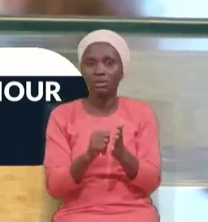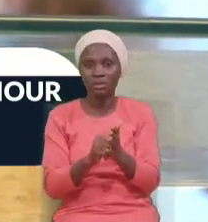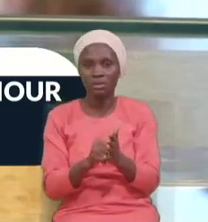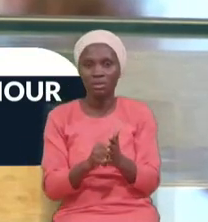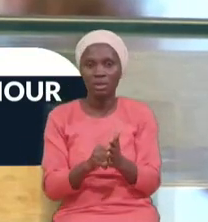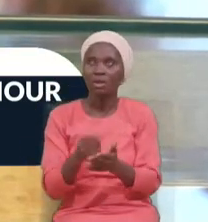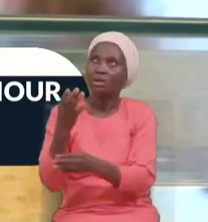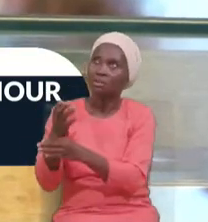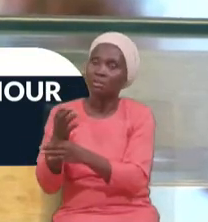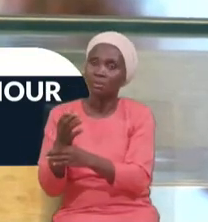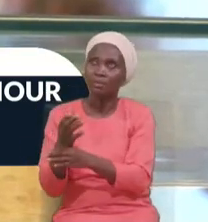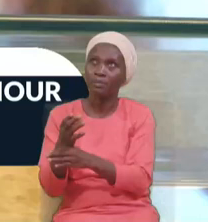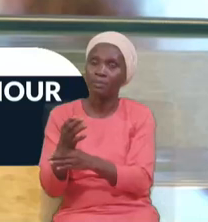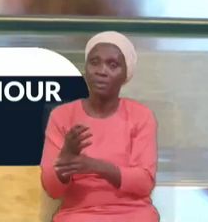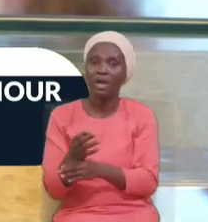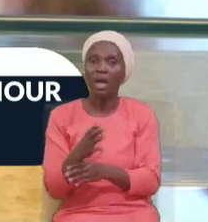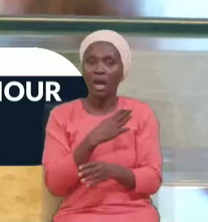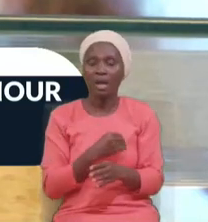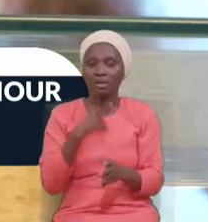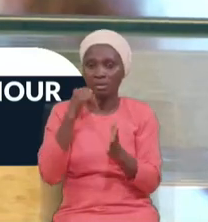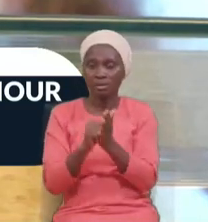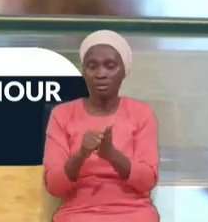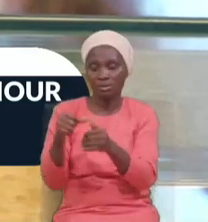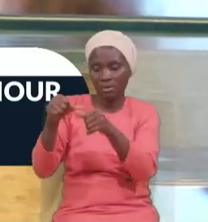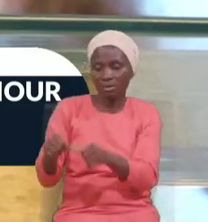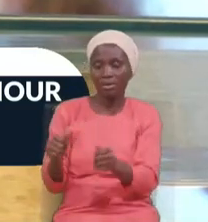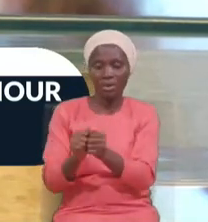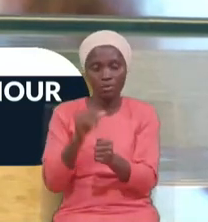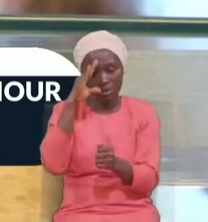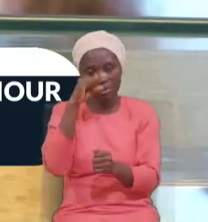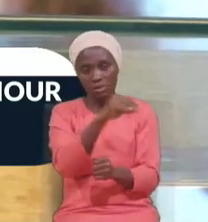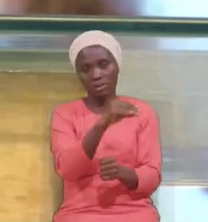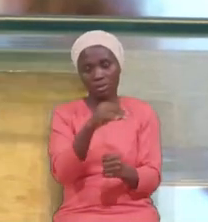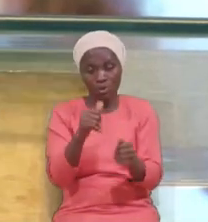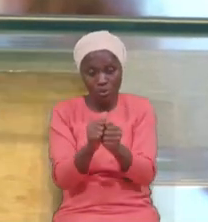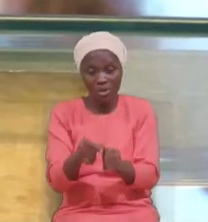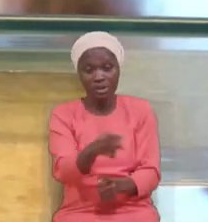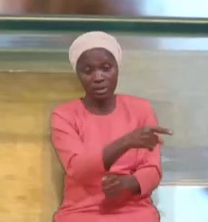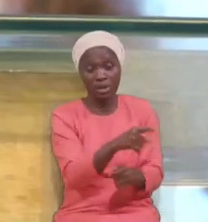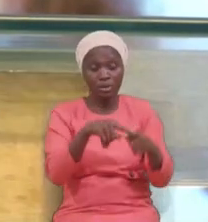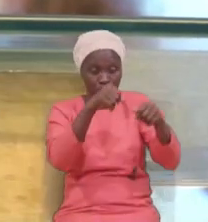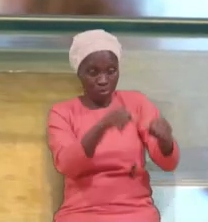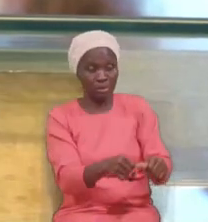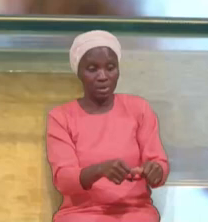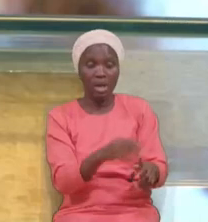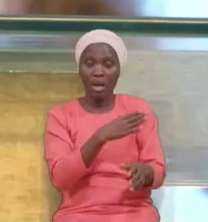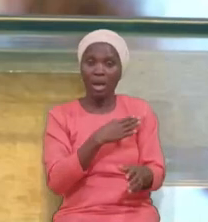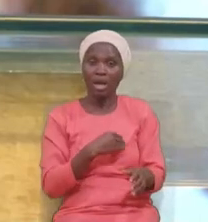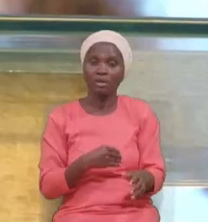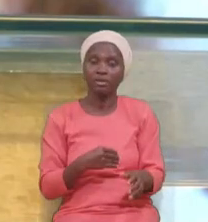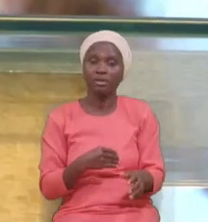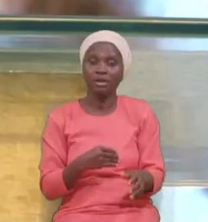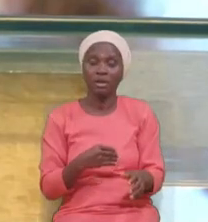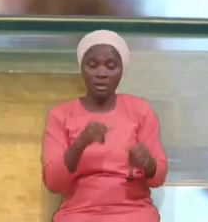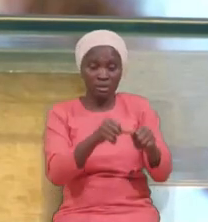rester auprès d'eux. Et il resta là 2 jours. Un beaucoup plus